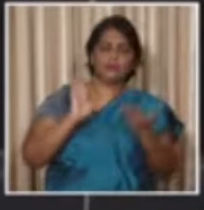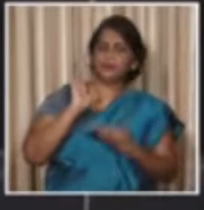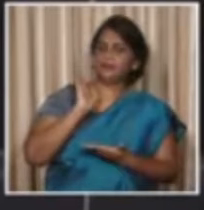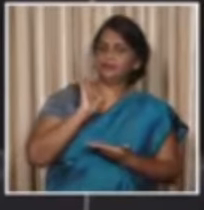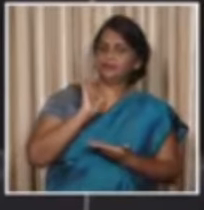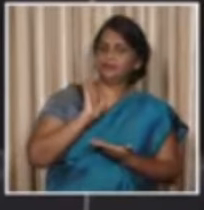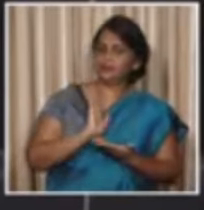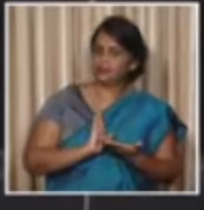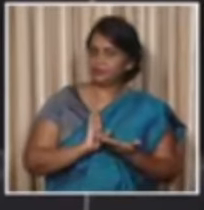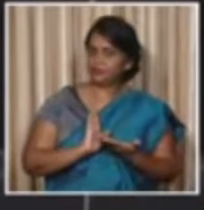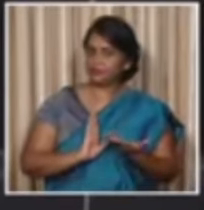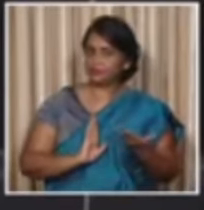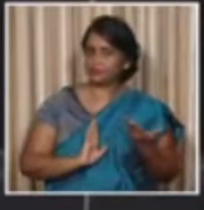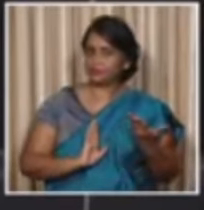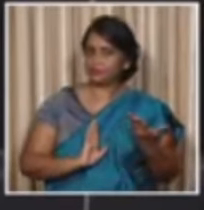ඉවත්ව